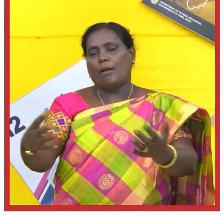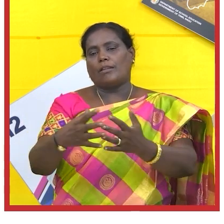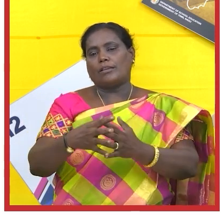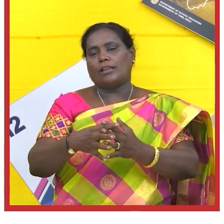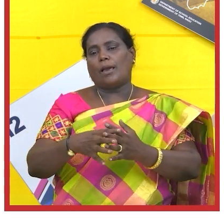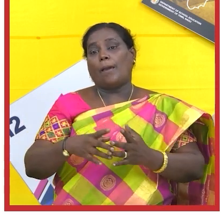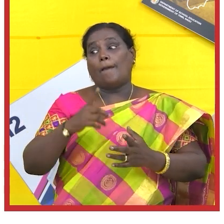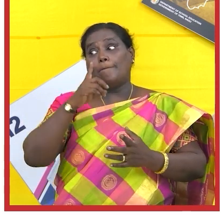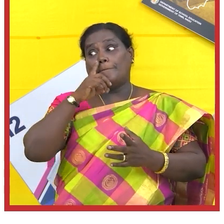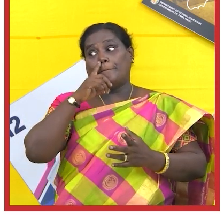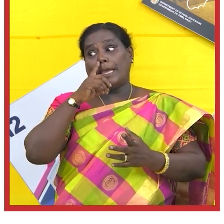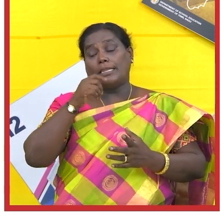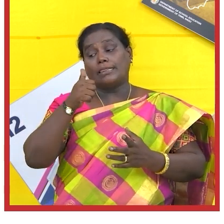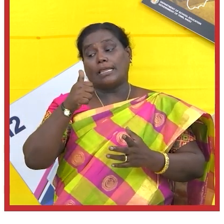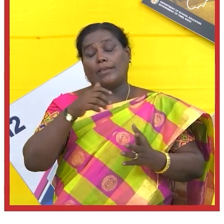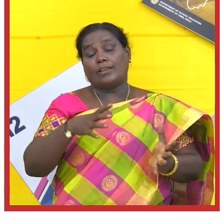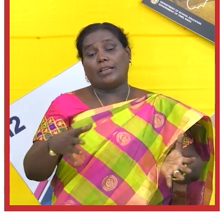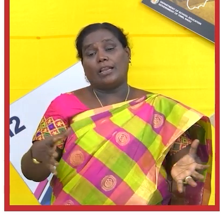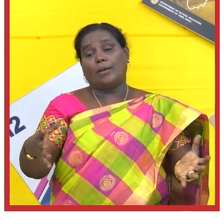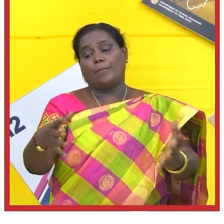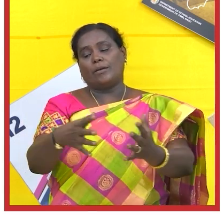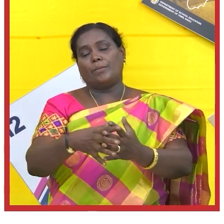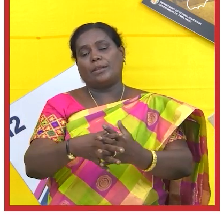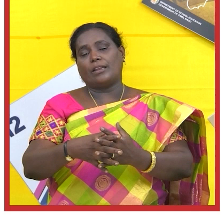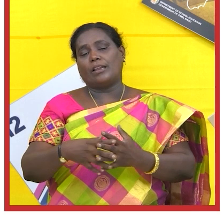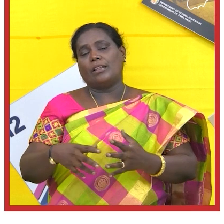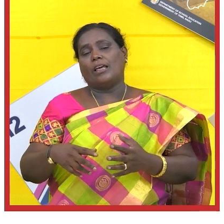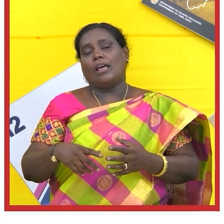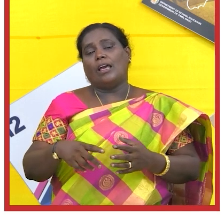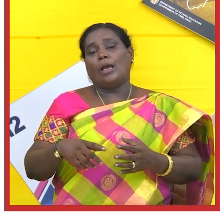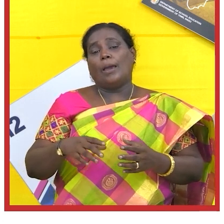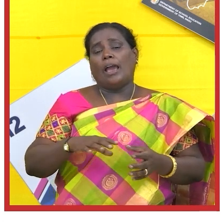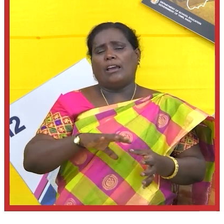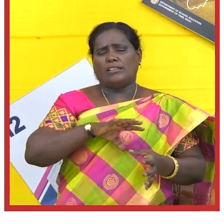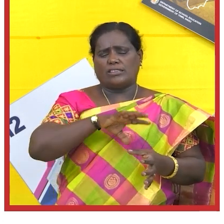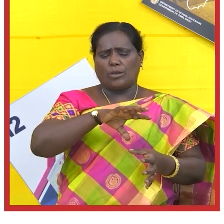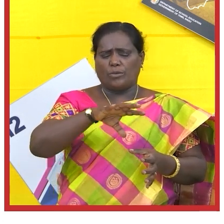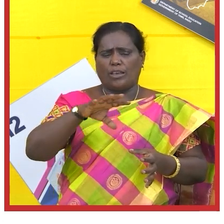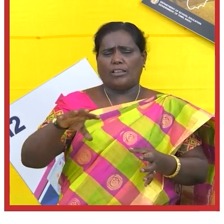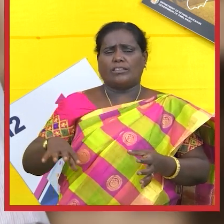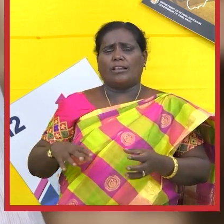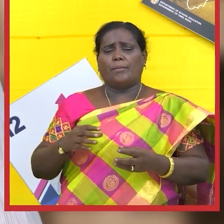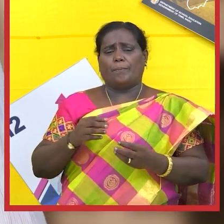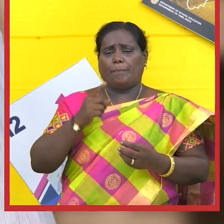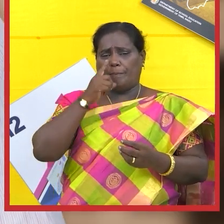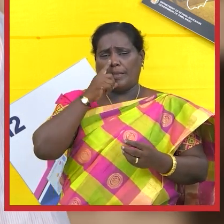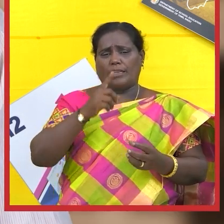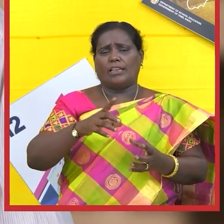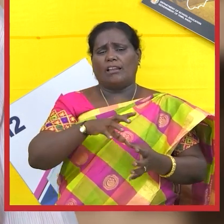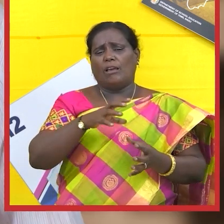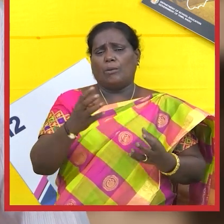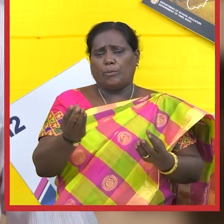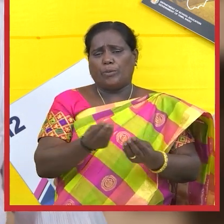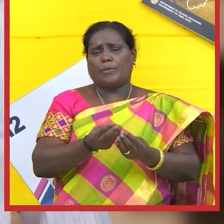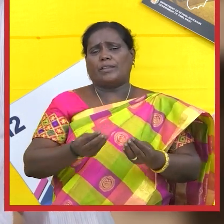தலைவர்கள் தமிழ்நாட்டிலிருந்து பங்கு பெற்றிருக்கிறார்கள். அந்த சமுதாயத்திற்கு பெண்கள் எழுச்சிக்கு பெண் இயக்கத்திற்கு பங்களித்திருக்கிறார்கள்.